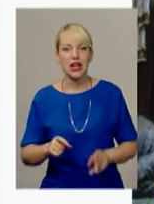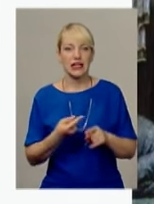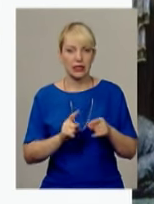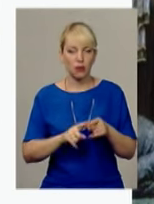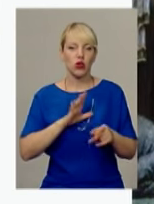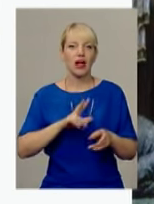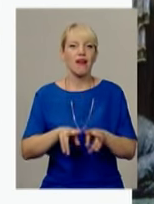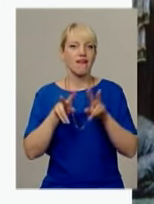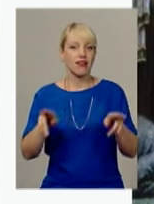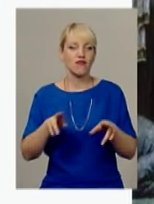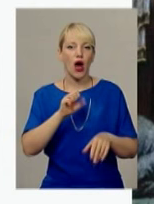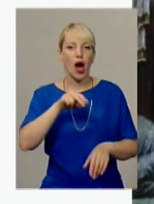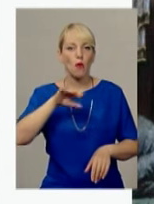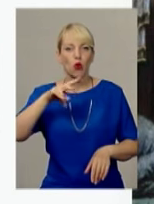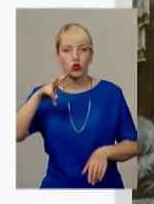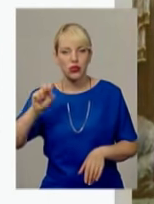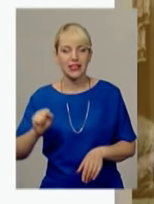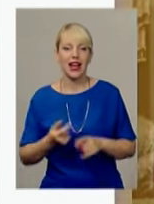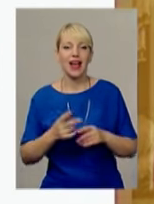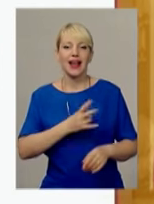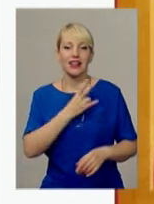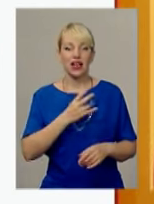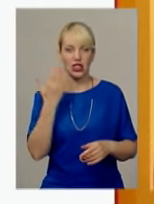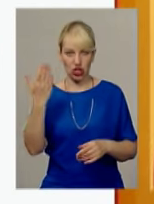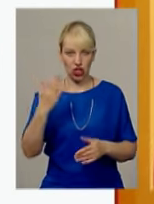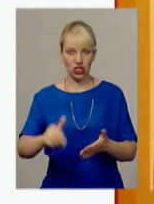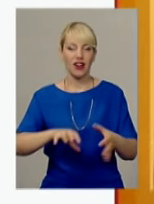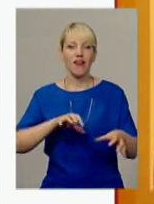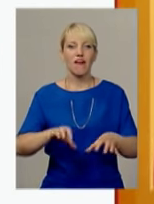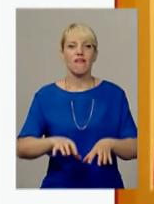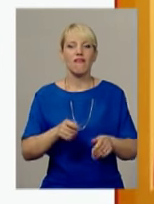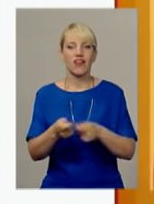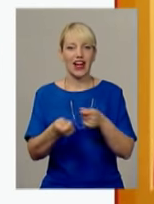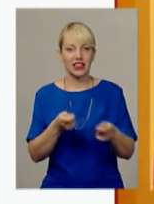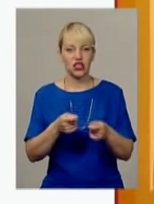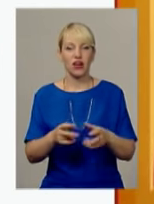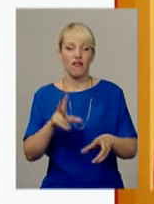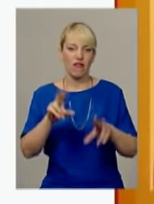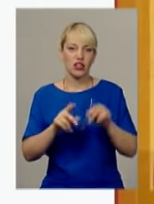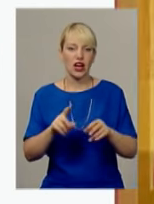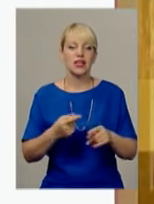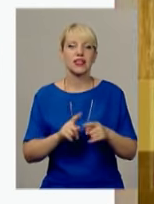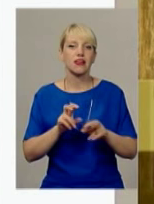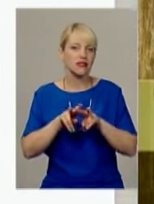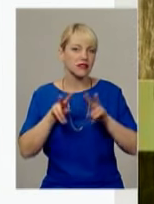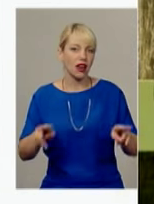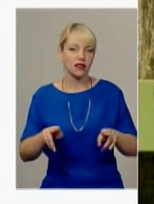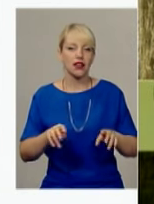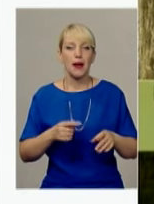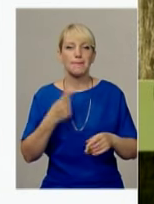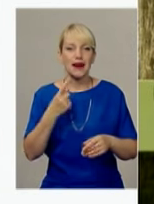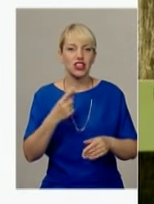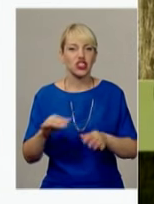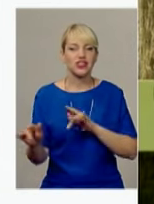княгинею, засвідчуючи, що її подвижництво на наших землях можна сміливо прирівняти до діянь перших послідовників Христа. У деяких